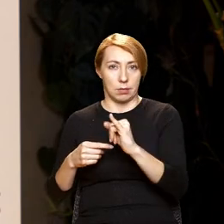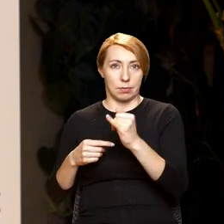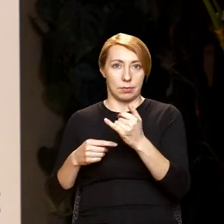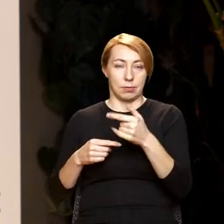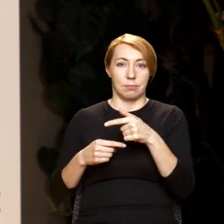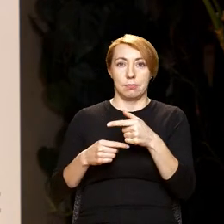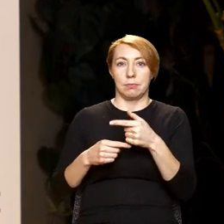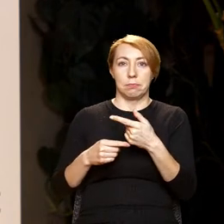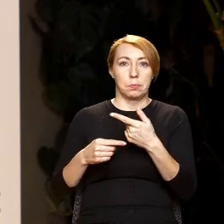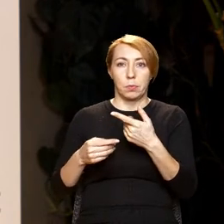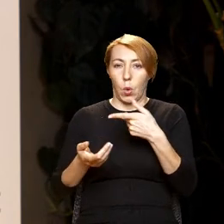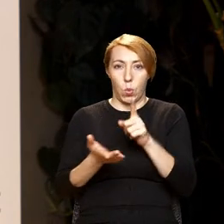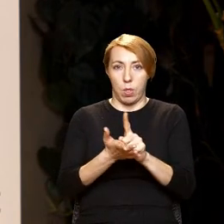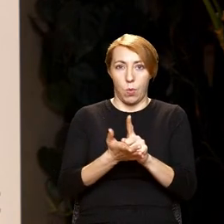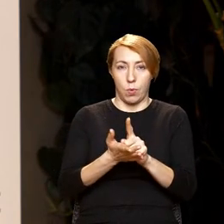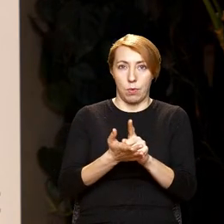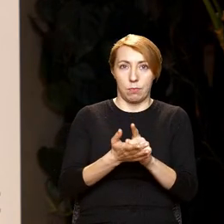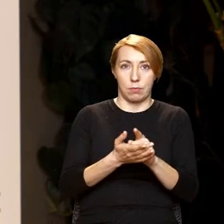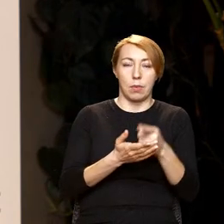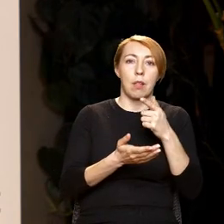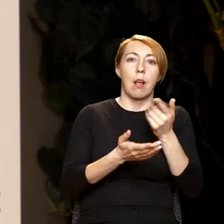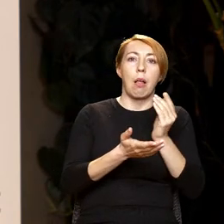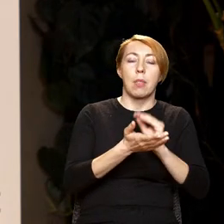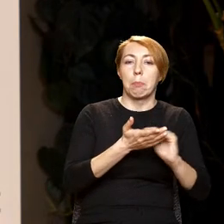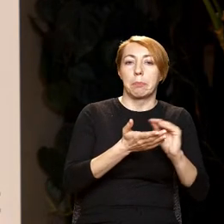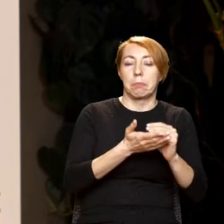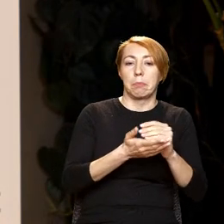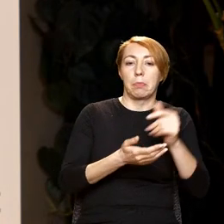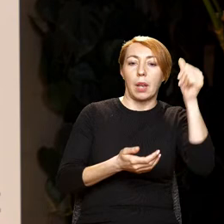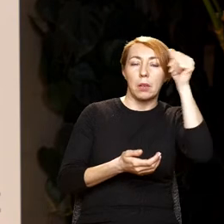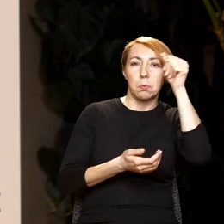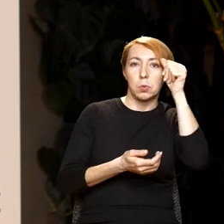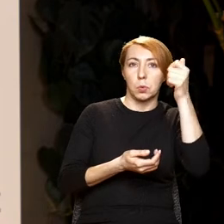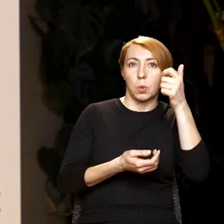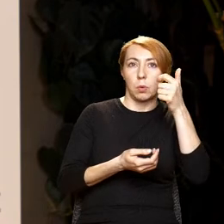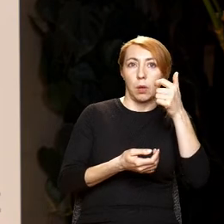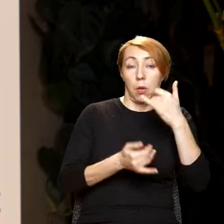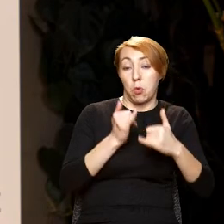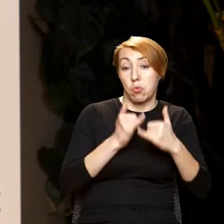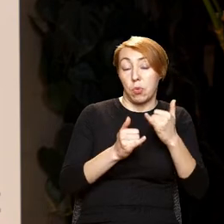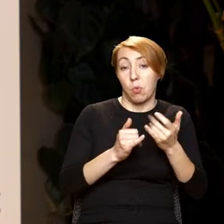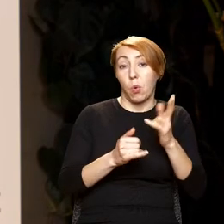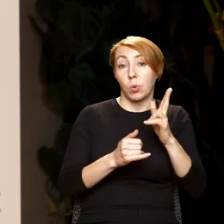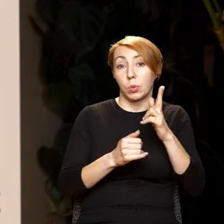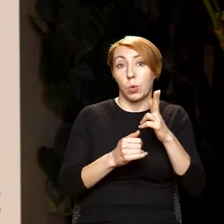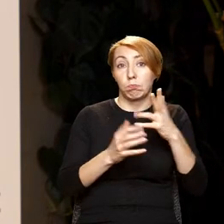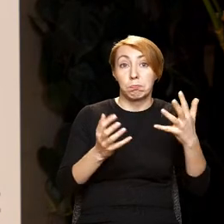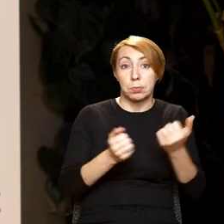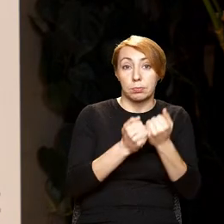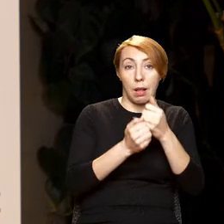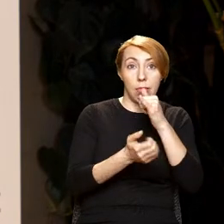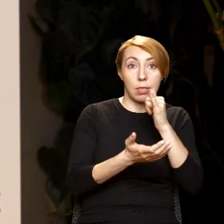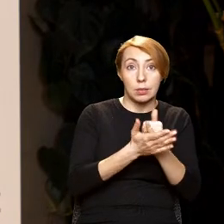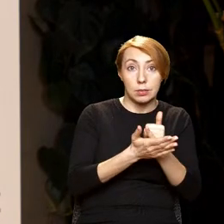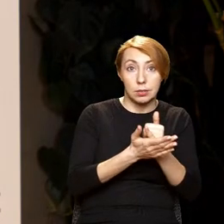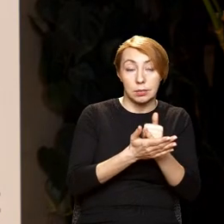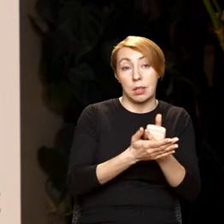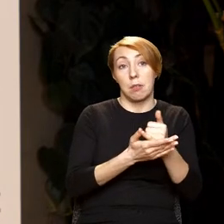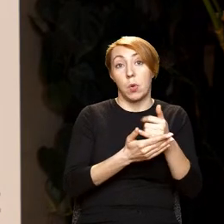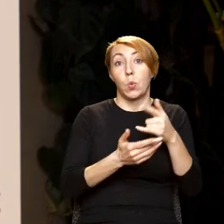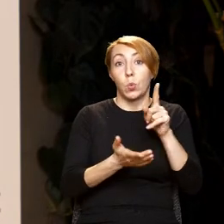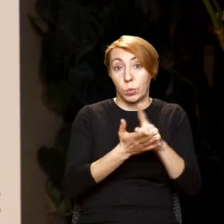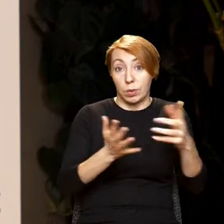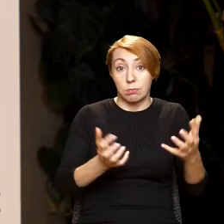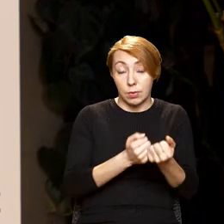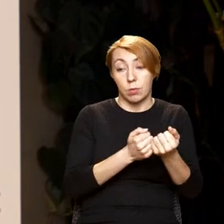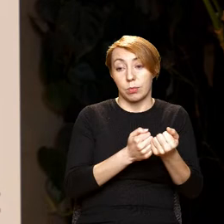Tatsunosuke, prawdziwym nazwiskiem pisarza. Więc jeśli ktokolwiek kiedykolwiek trafi na nie, to znowu otworzy się kolejne